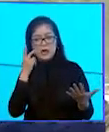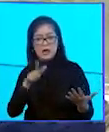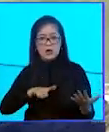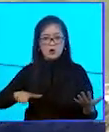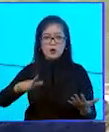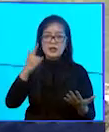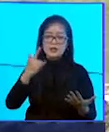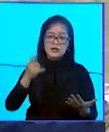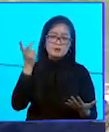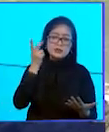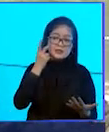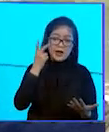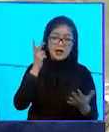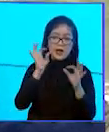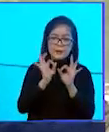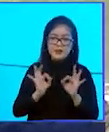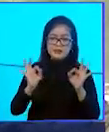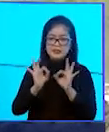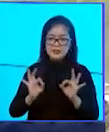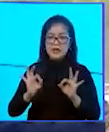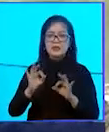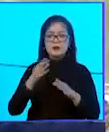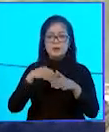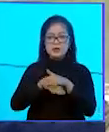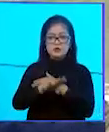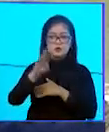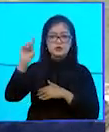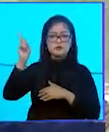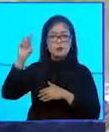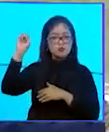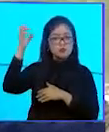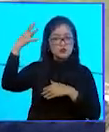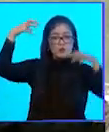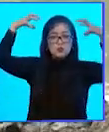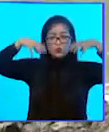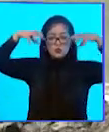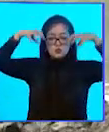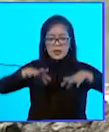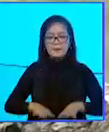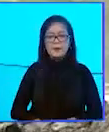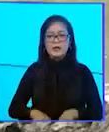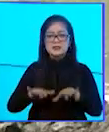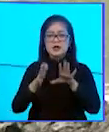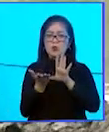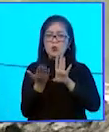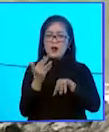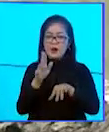juga, agar ketika masuk musim penghujan ini banjir di kawasan DKI Jakarta tidaklah kembali terjadi.